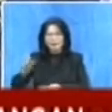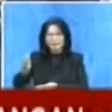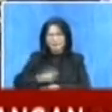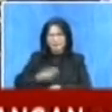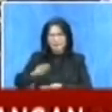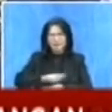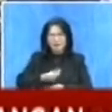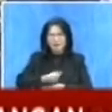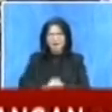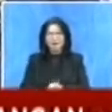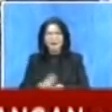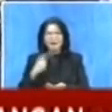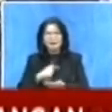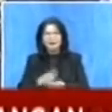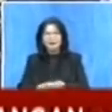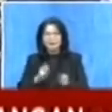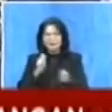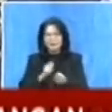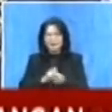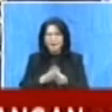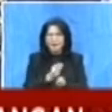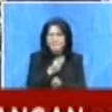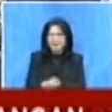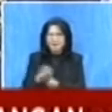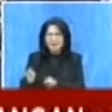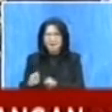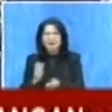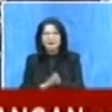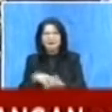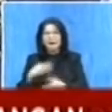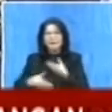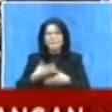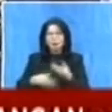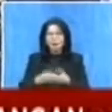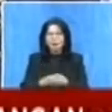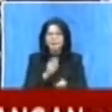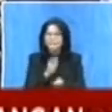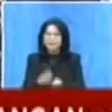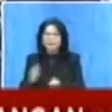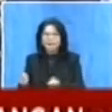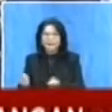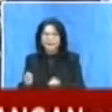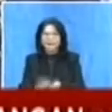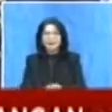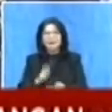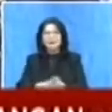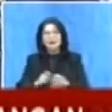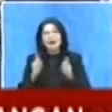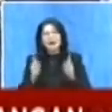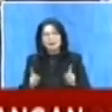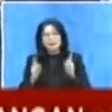dan perbaikan sisi belanja, serta pengelolaan pembiayaan yang prudent, yang